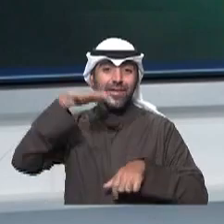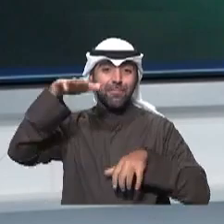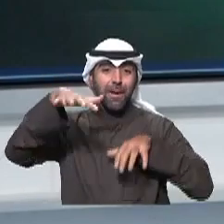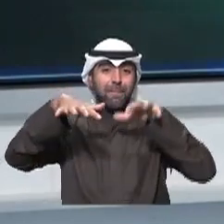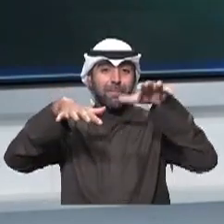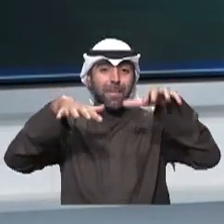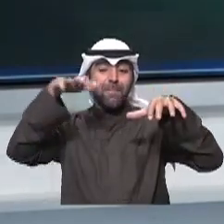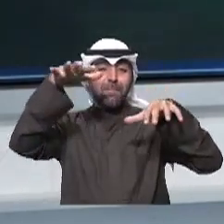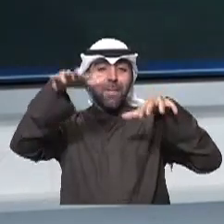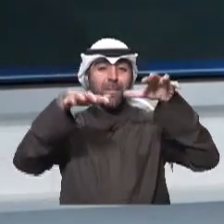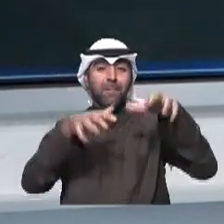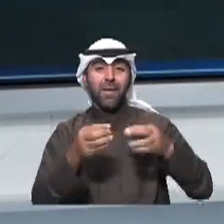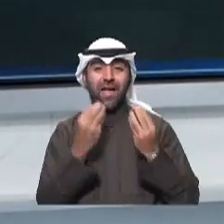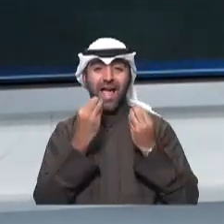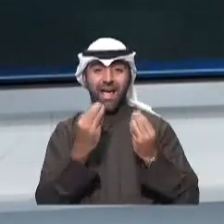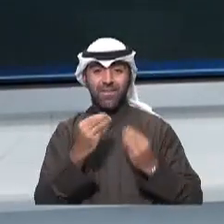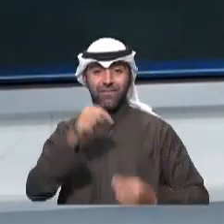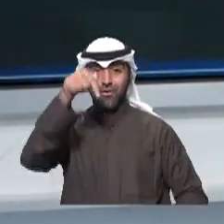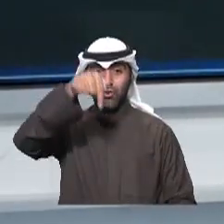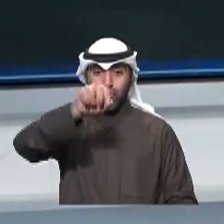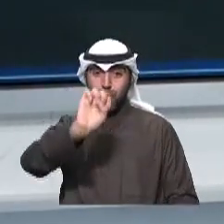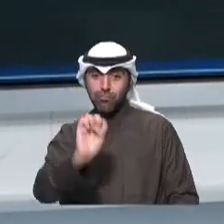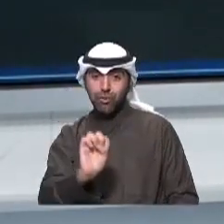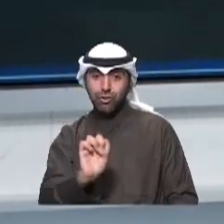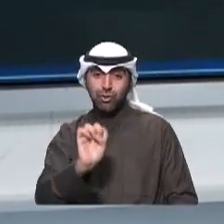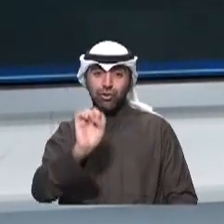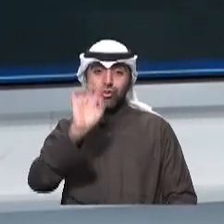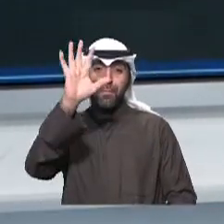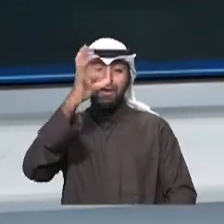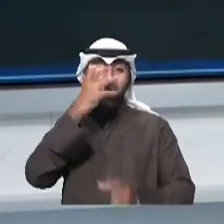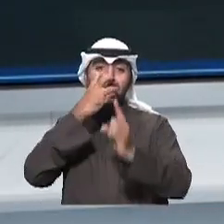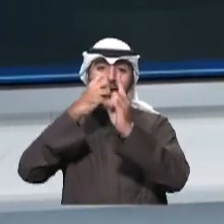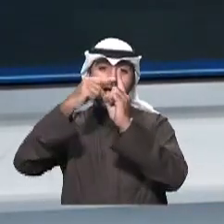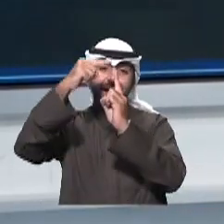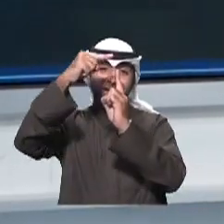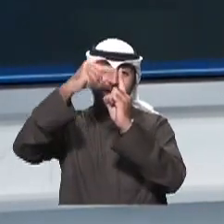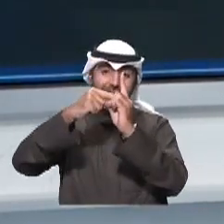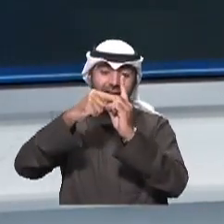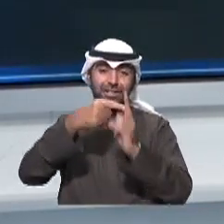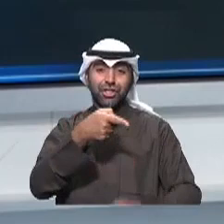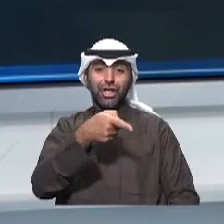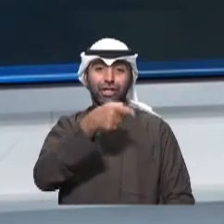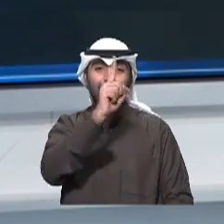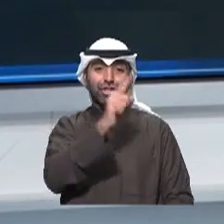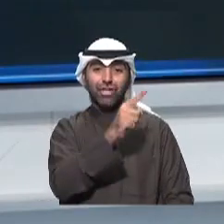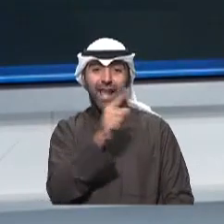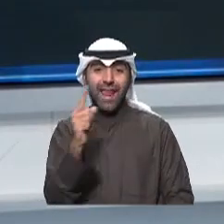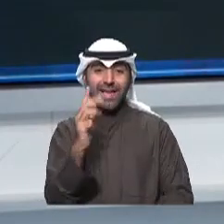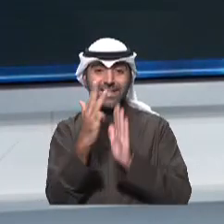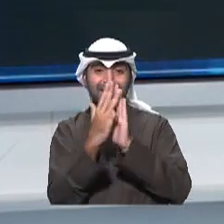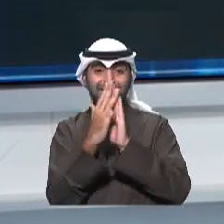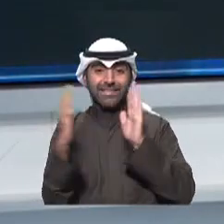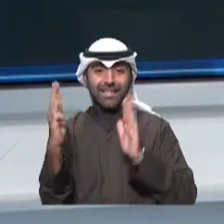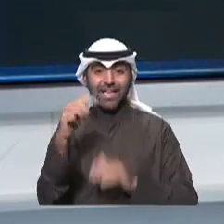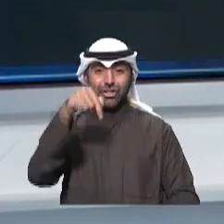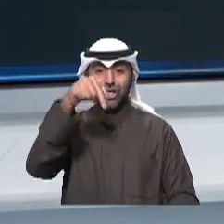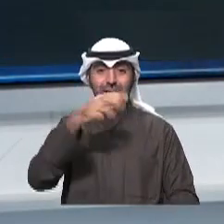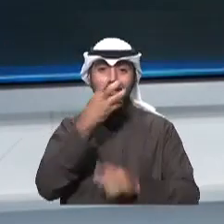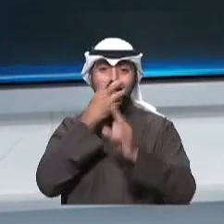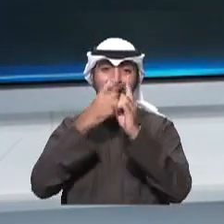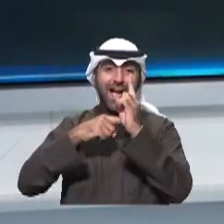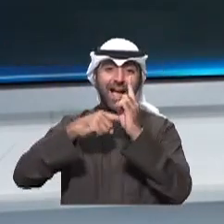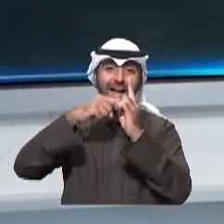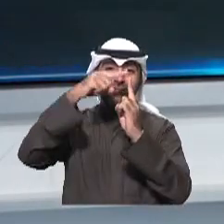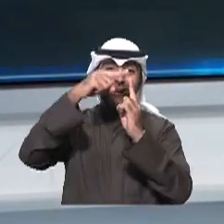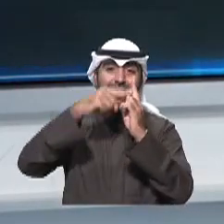اليوم تفاوتت ما بين 11 إلى 19 درجة مئوية. تعرف على تفاصيل أكثر الطقس الحالي في مدينة الكويت. أجواء